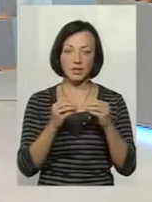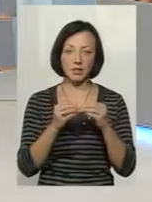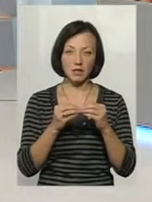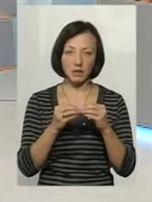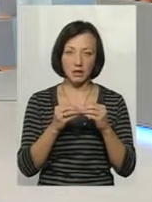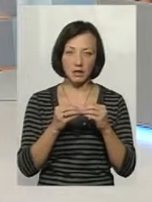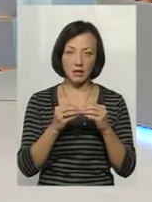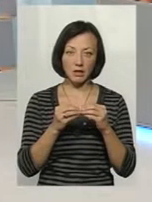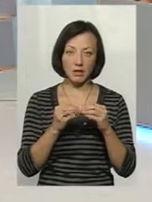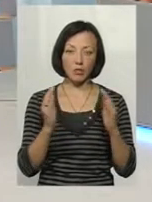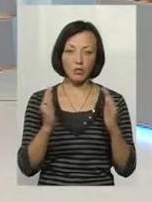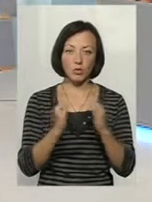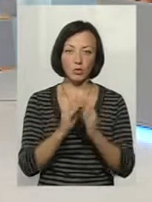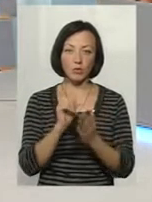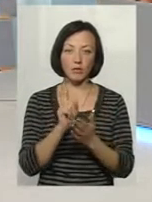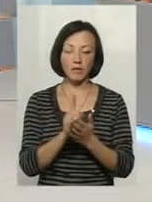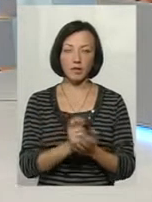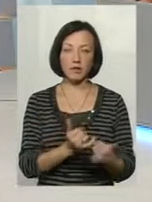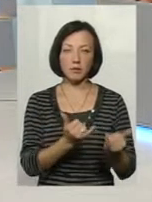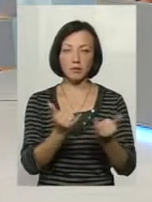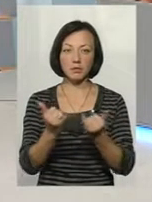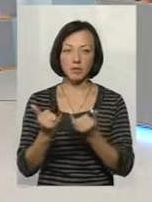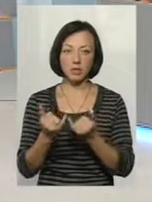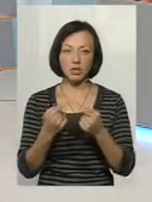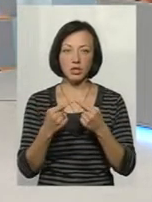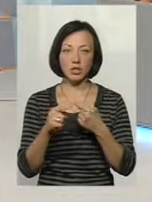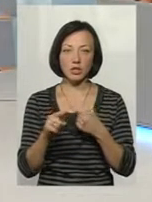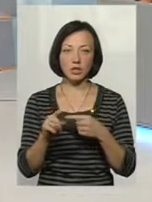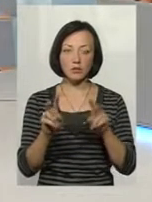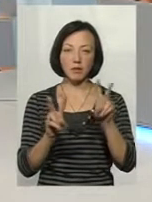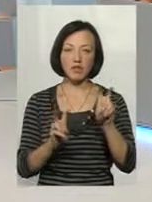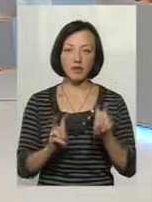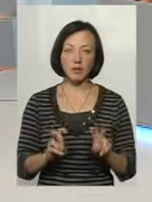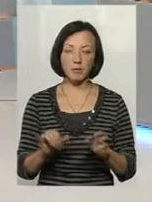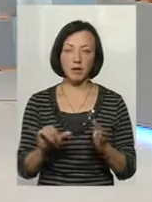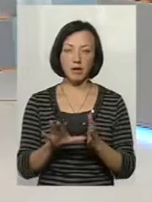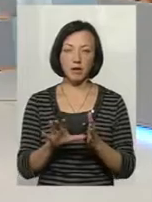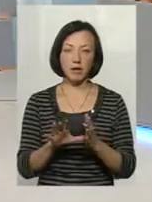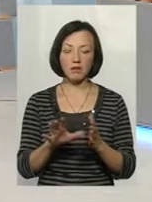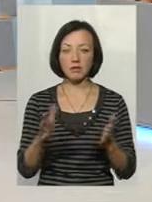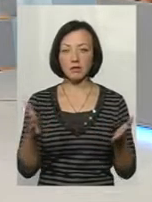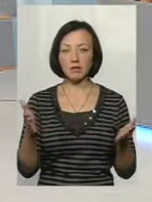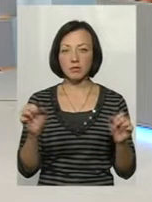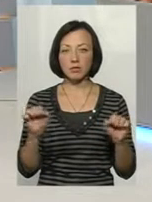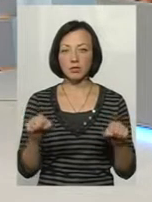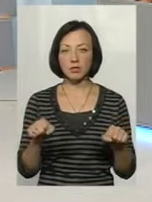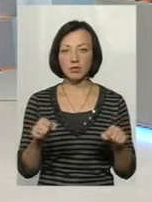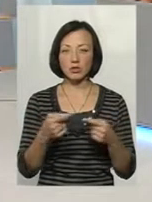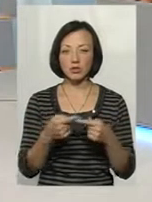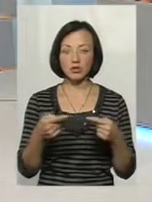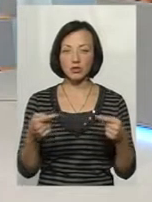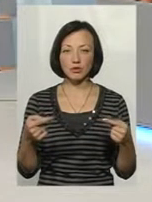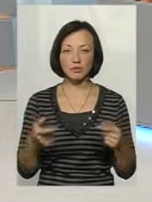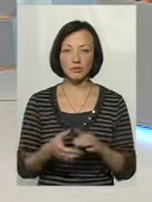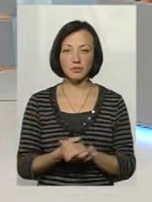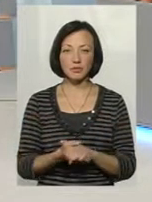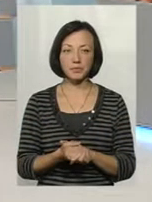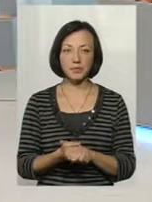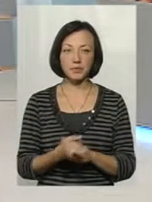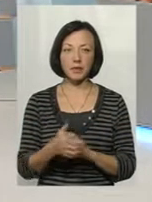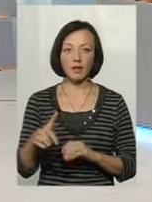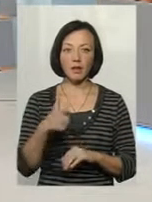поверхів будинок повинен забезпечуватися іншими видами енергоносію. Електрика, ще що-небудь.